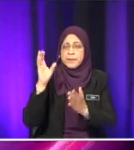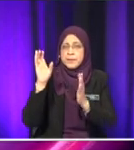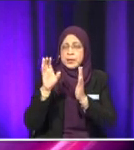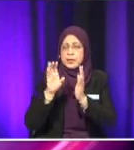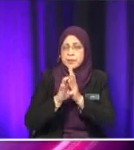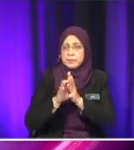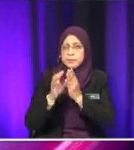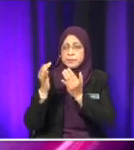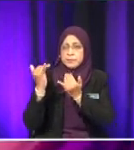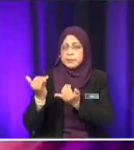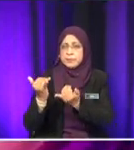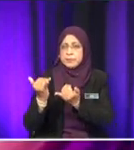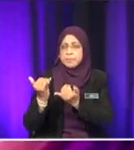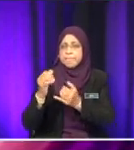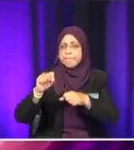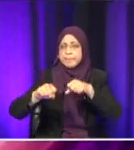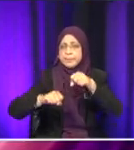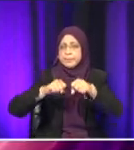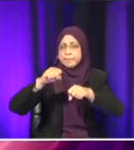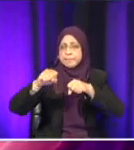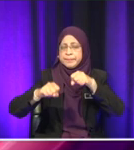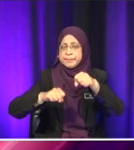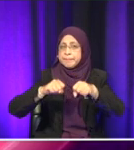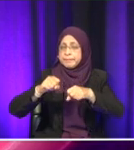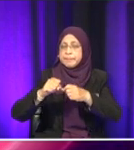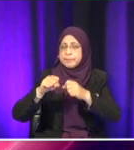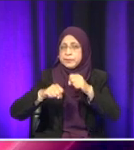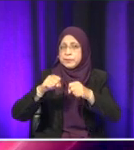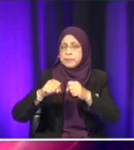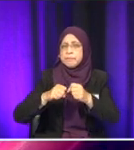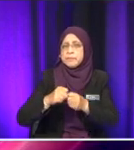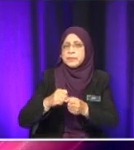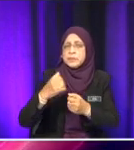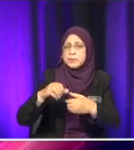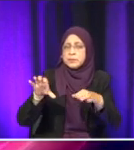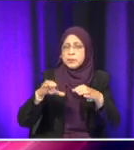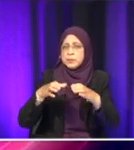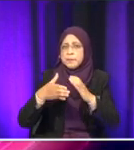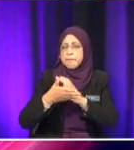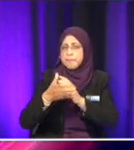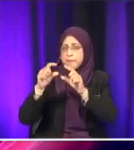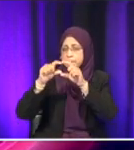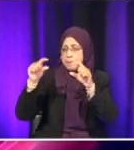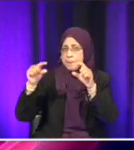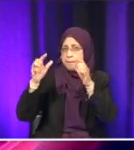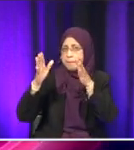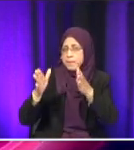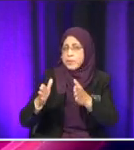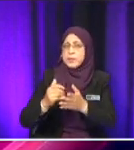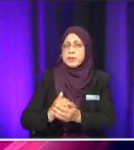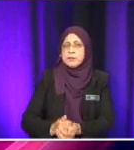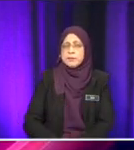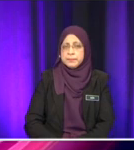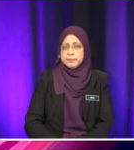ini adalah Basikal karya seni Arca ini ialah basic Win yang dihasilkan oleh Henry Robert marker